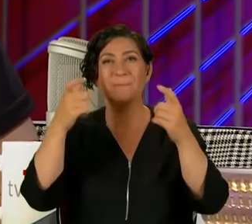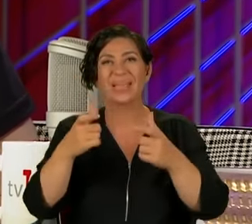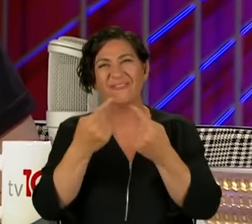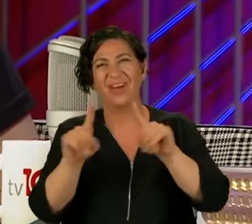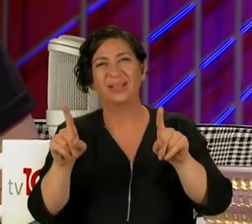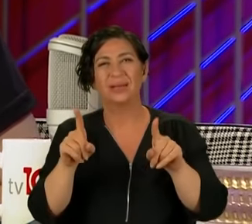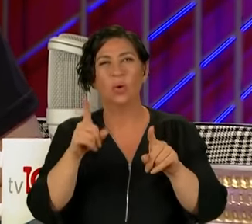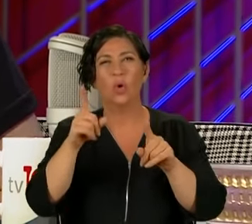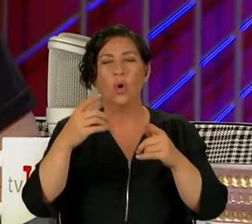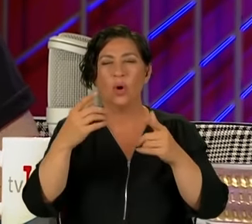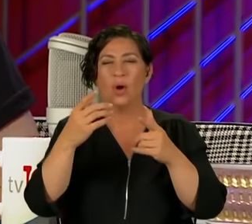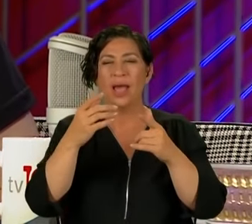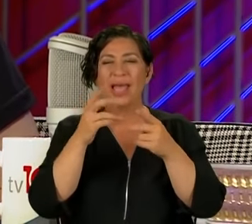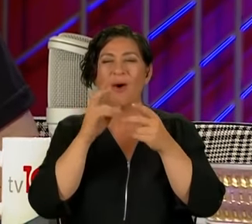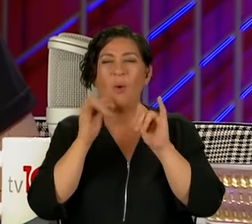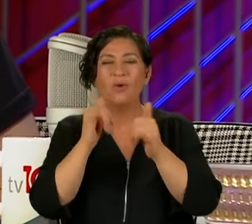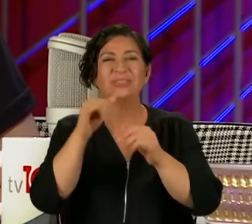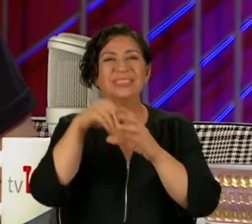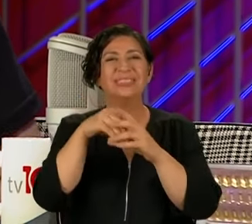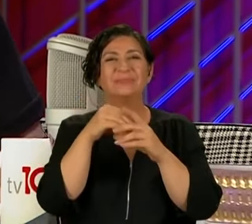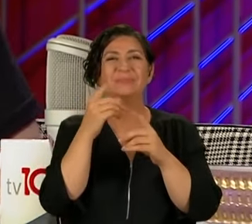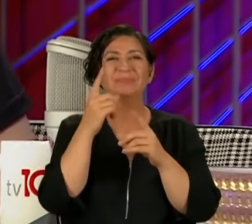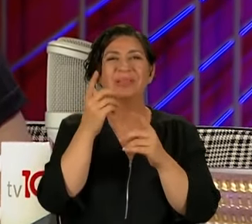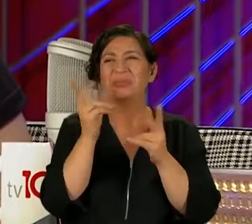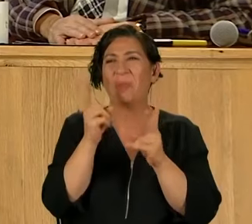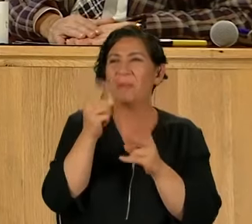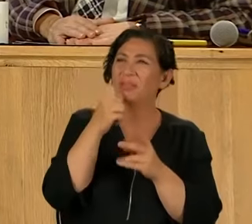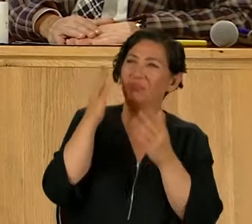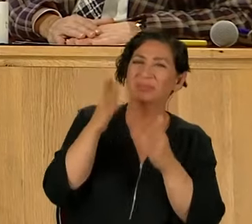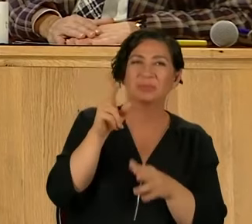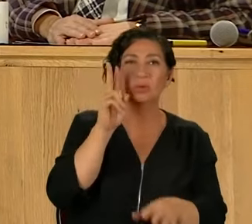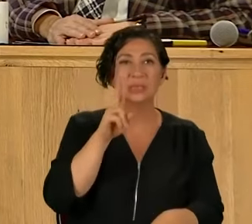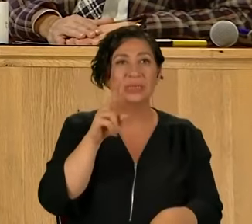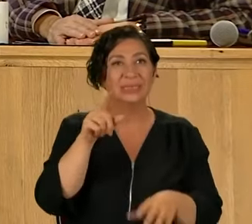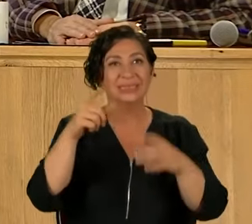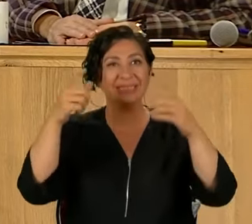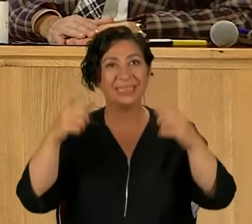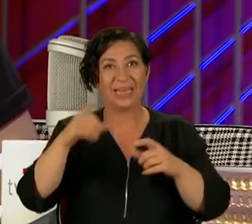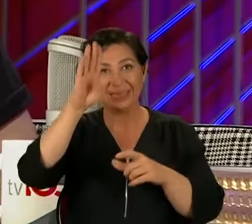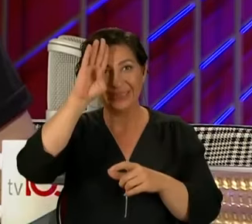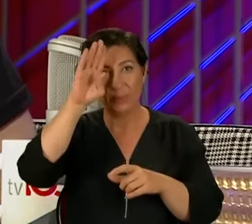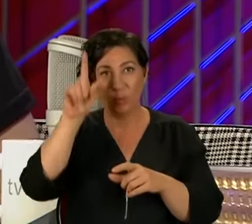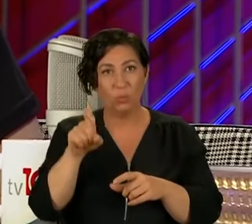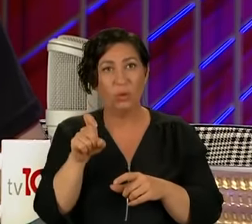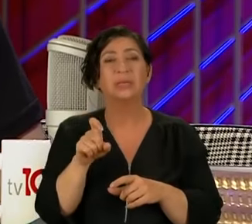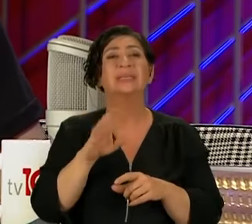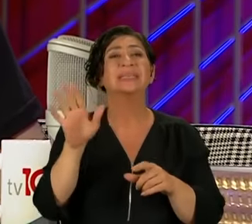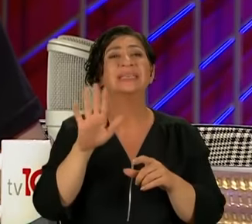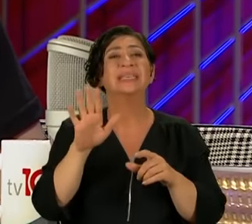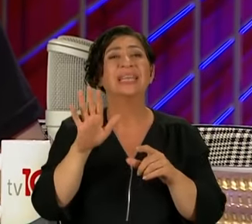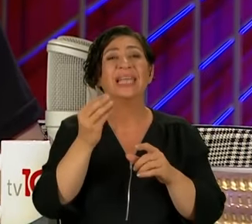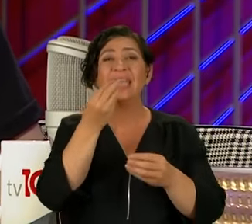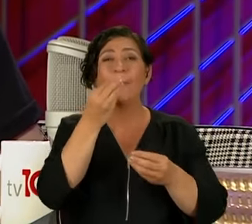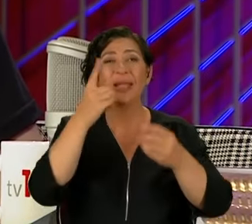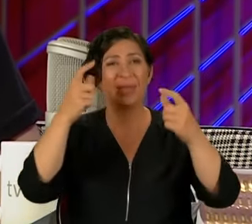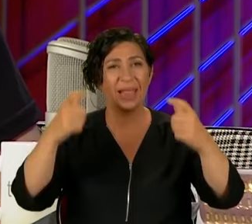mekan stand-up için uygun mekan değil. Orada alelade biri gibi de görmüş de olabilirsin. Sahne İstanbul mu bu? Yok. Değil. Stand-up mekanı değil.